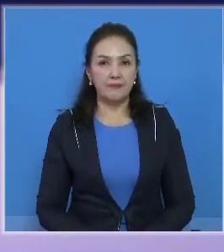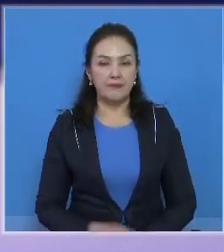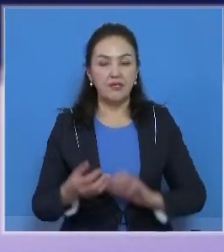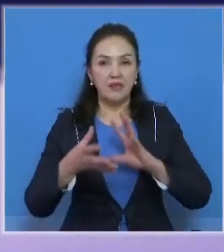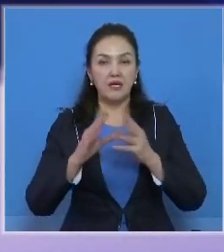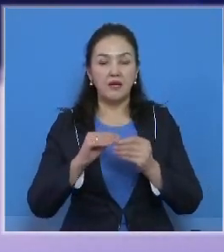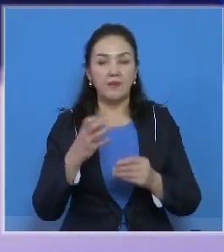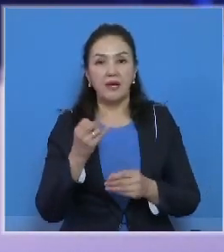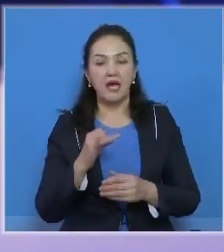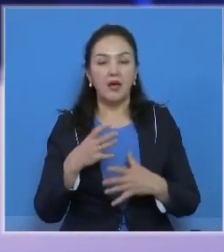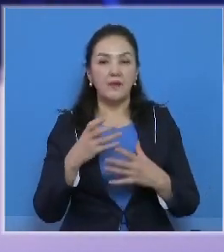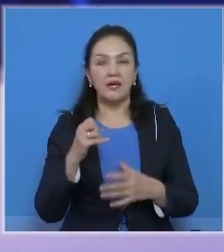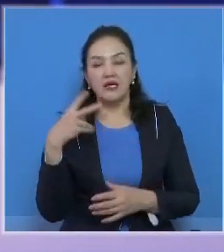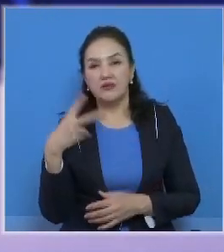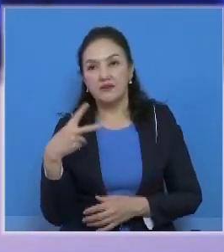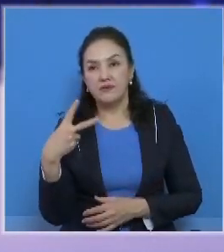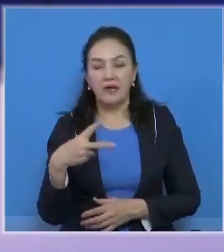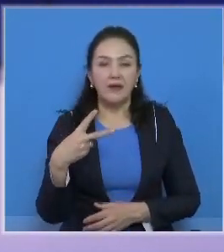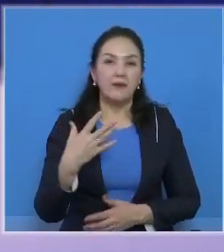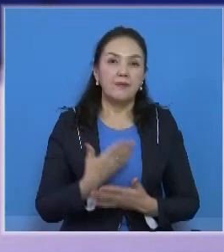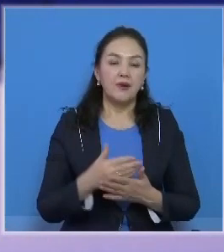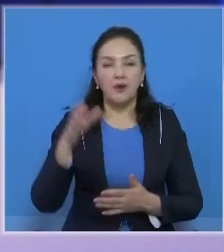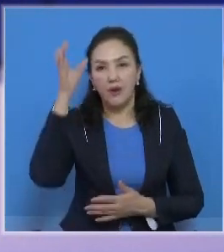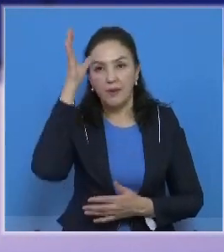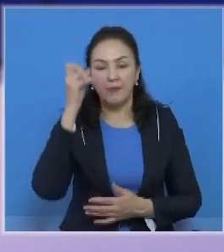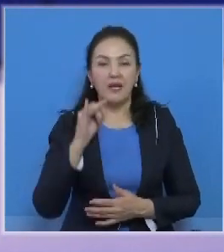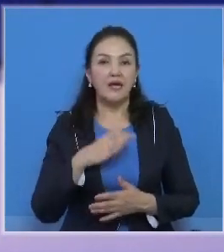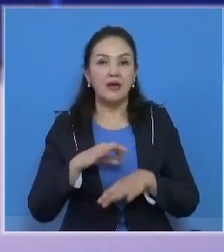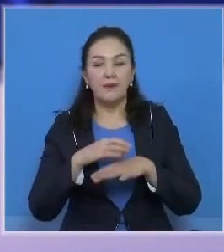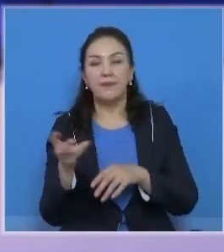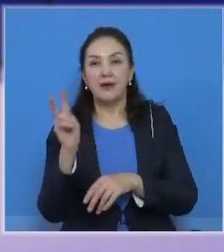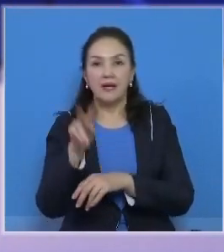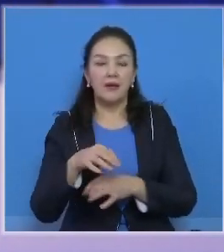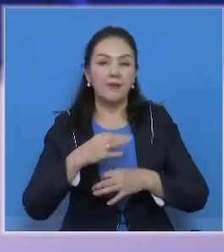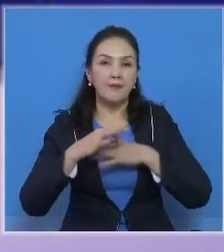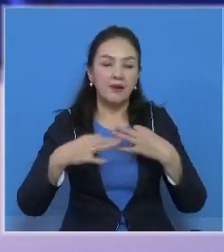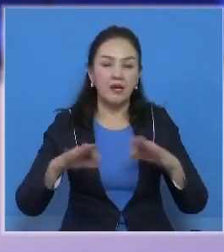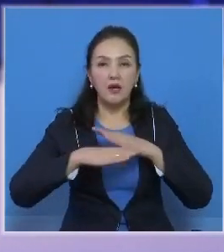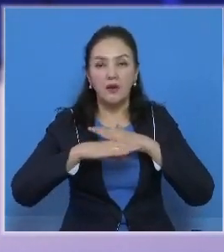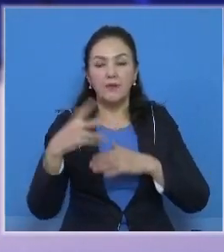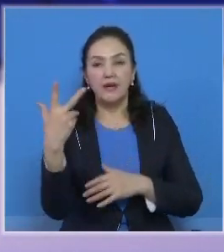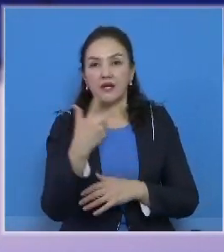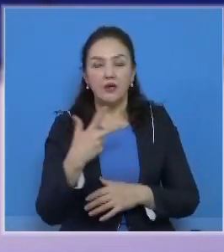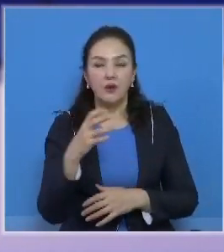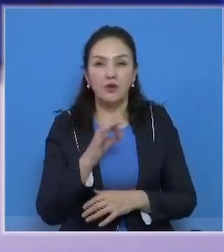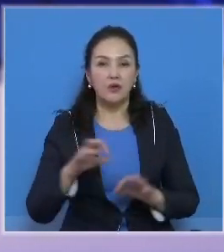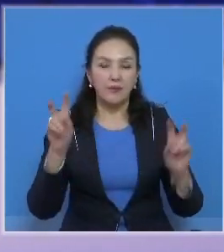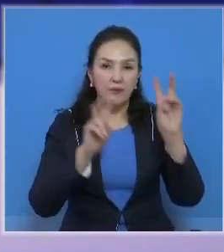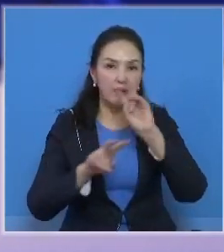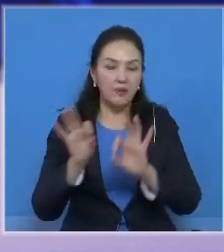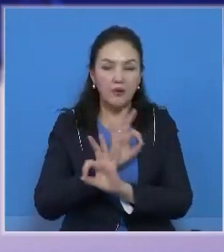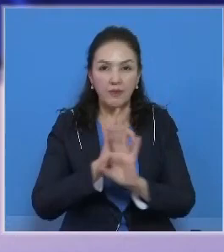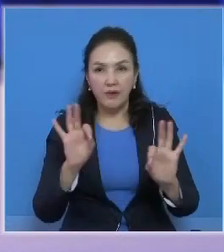Подвели итоги экспедиции «Аманат-2022». Ученые-археологи проехались по просторам трех районов области в поисках